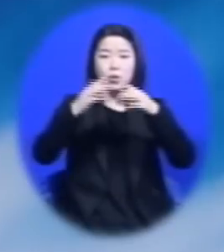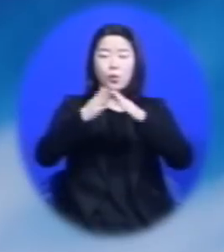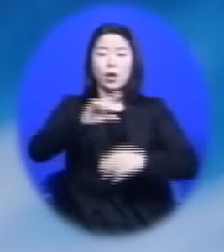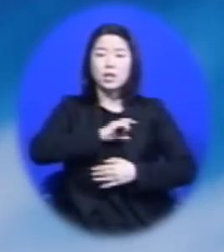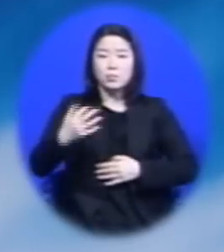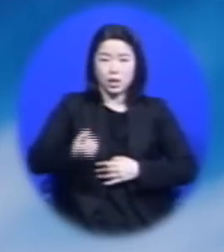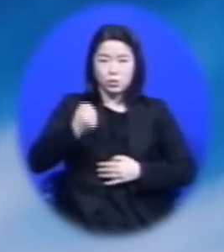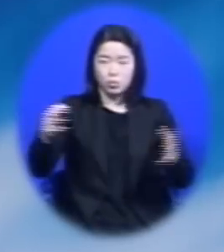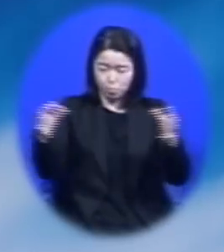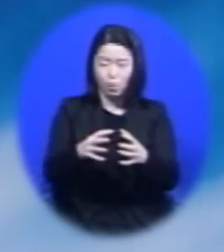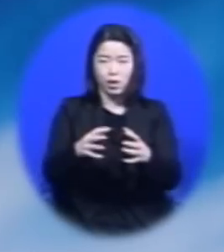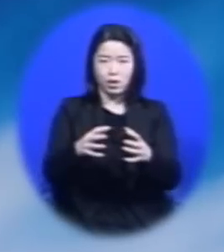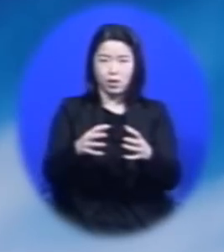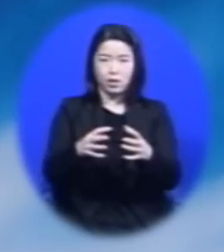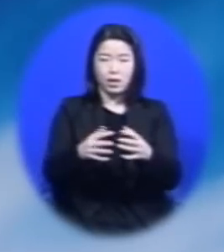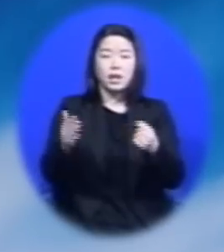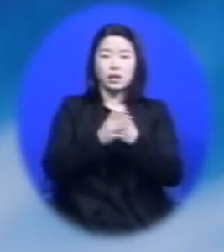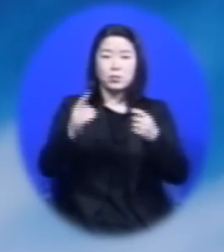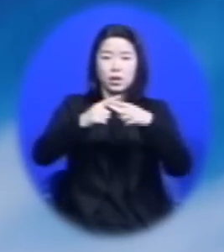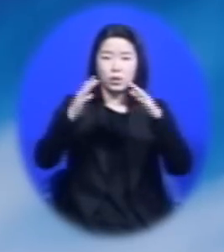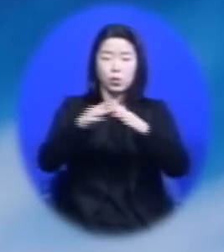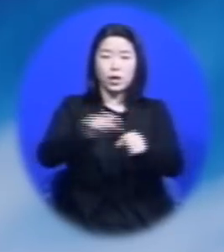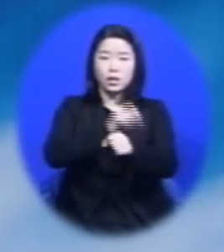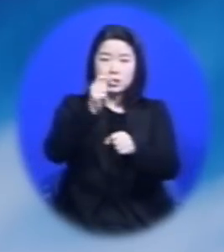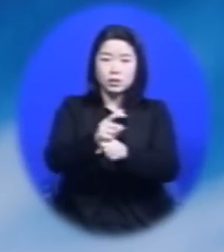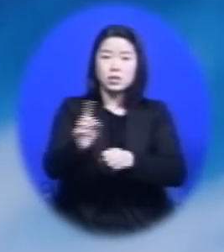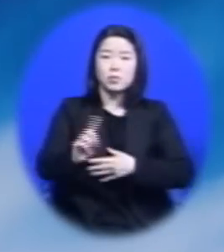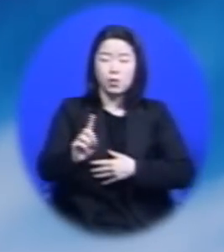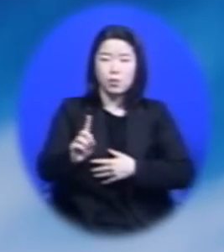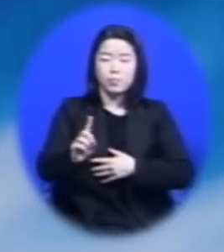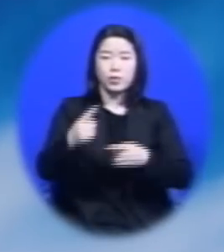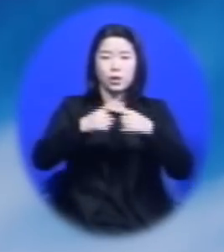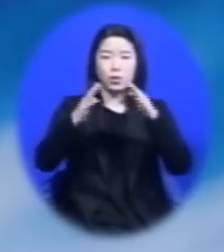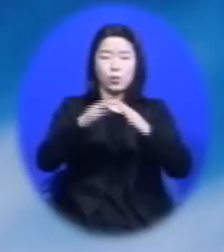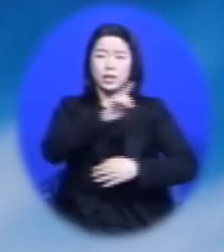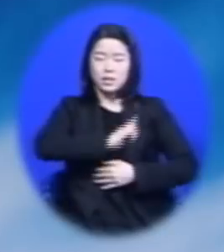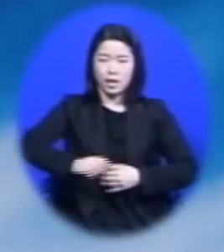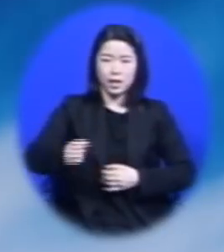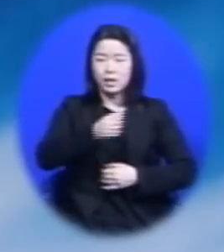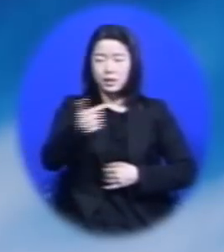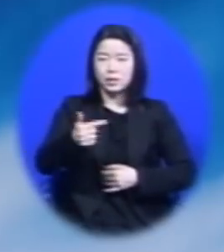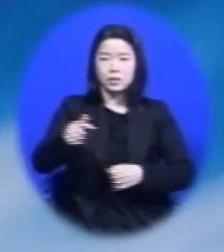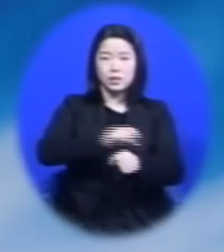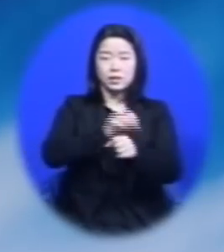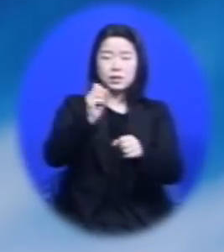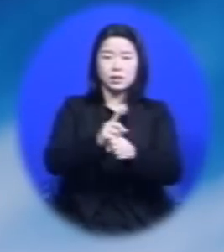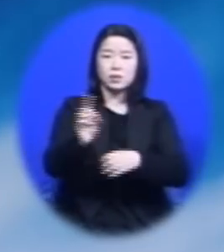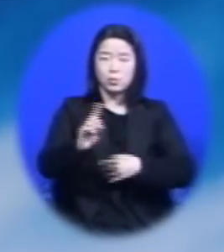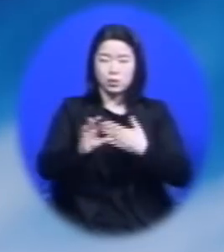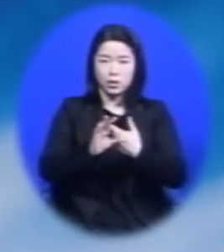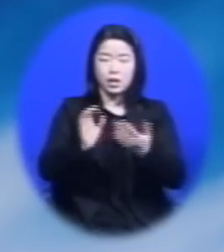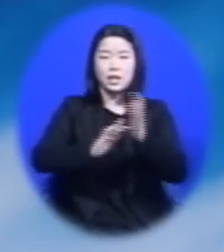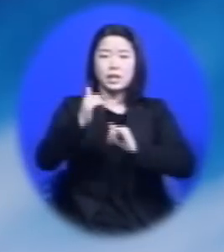모으신 거예요 그러니까 교회의 특징은 교회 가장 큰 특징은 예수님이 왕이신